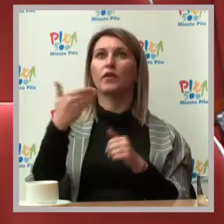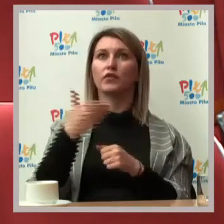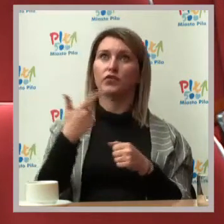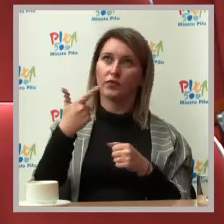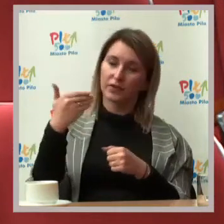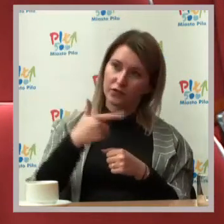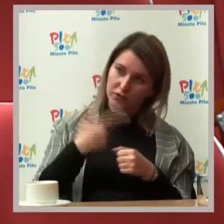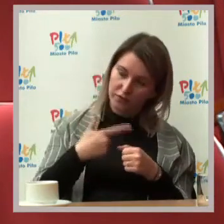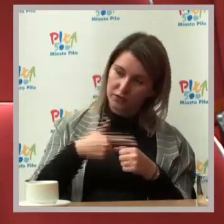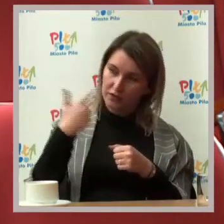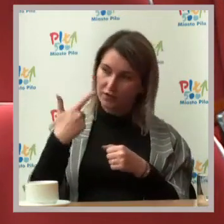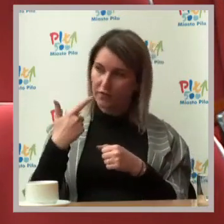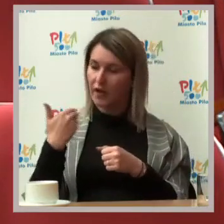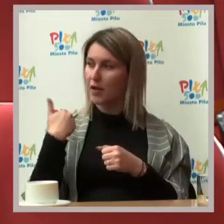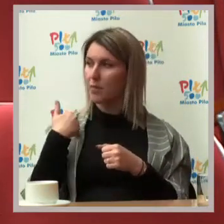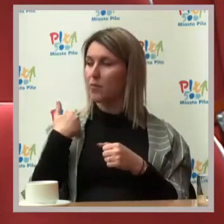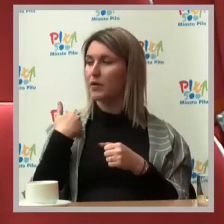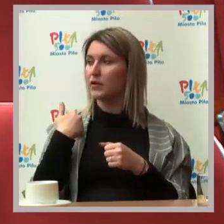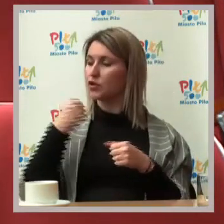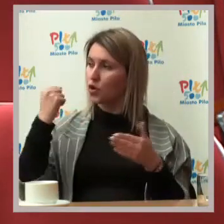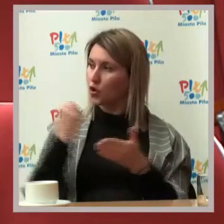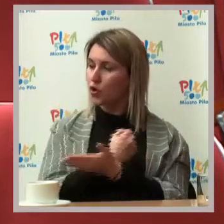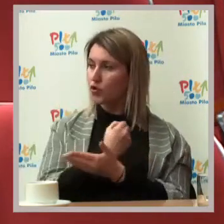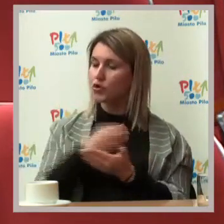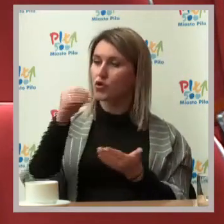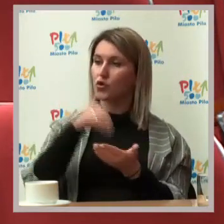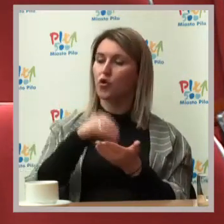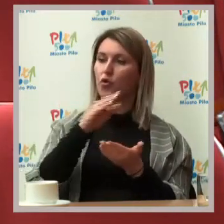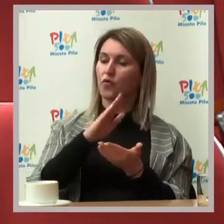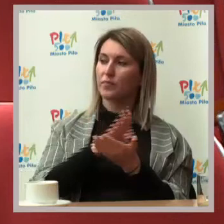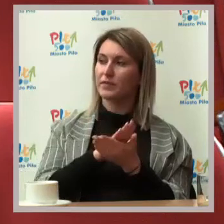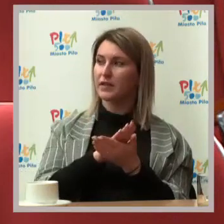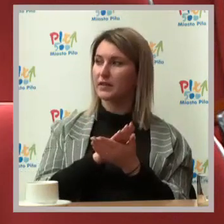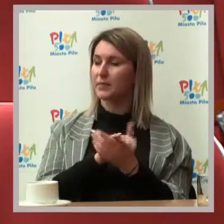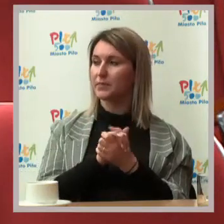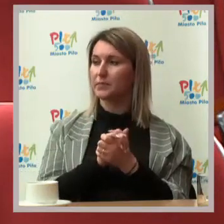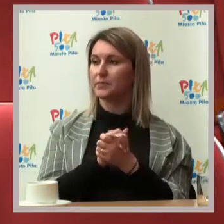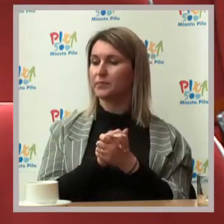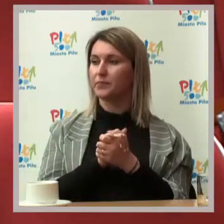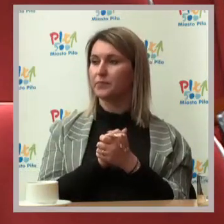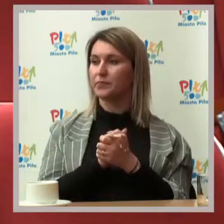2019-2022, nastąpiła konieczność wprowadzenia wartości kwoty wynikającej z